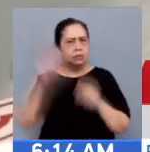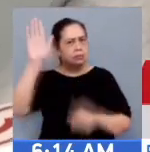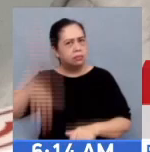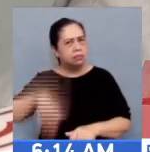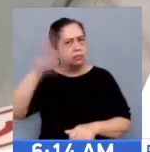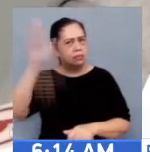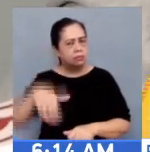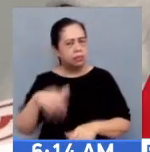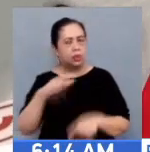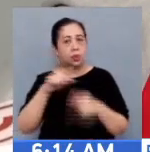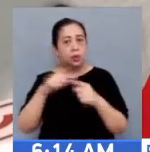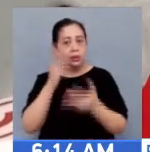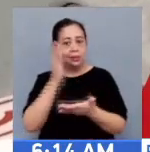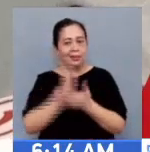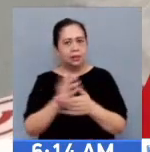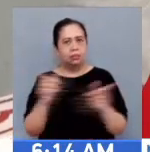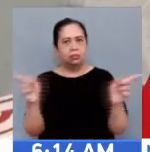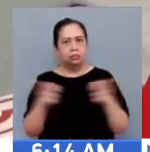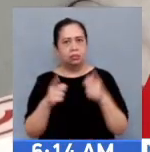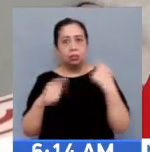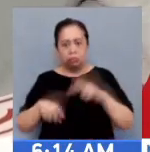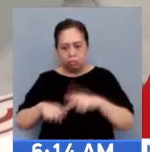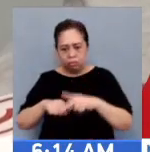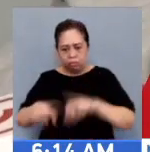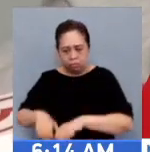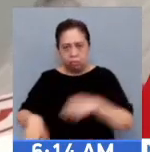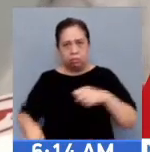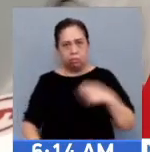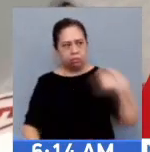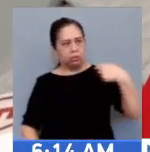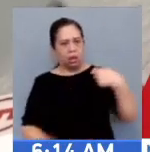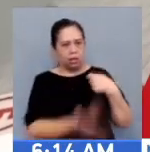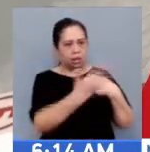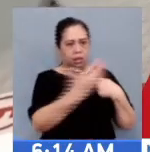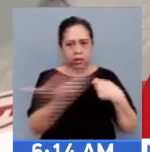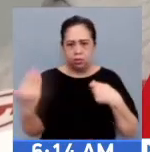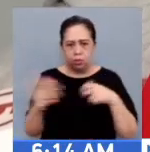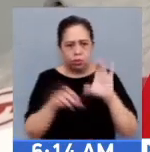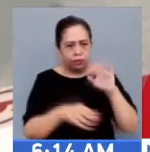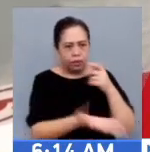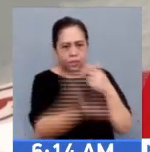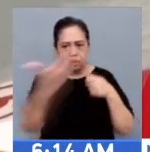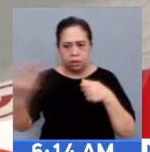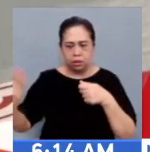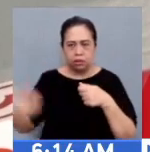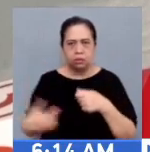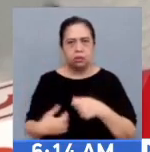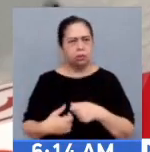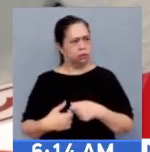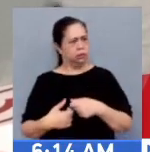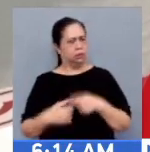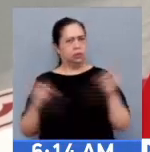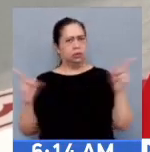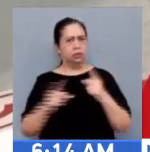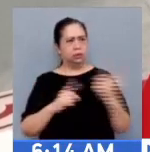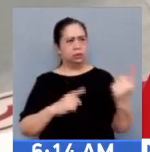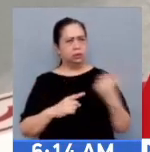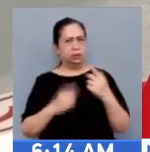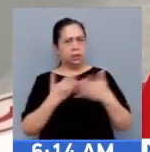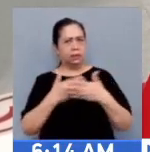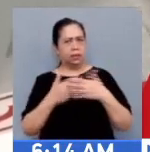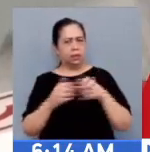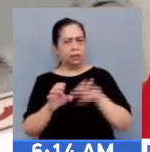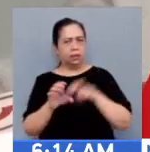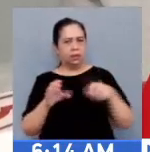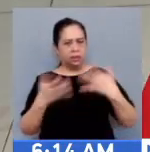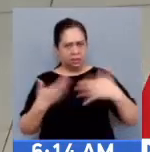jeep. Biglang naglabas ng kutsilyo, tapos tinutukan, aka ng mga cellphone nyo. Tapos nung malapit na siyang bumaba, kasi nakuha na yung cellphone ko,